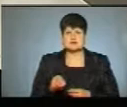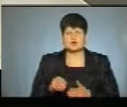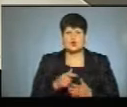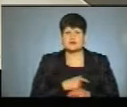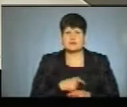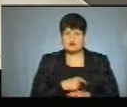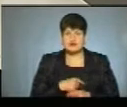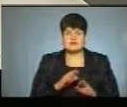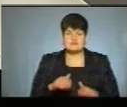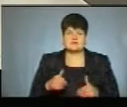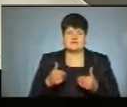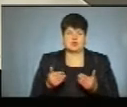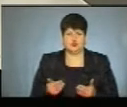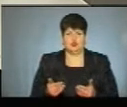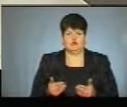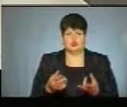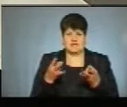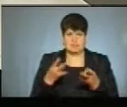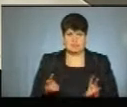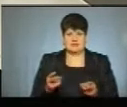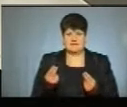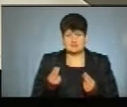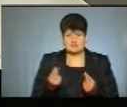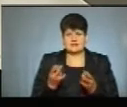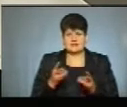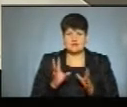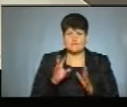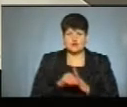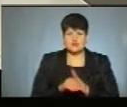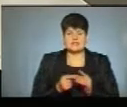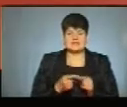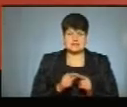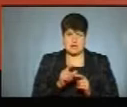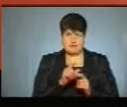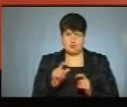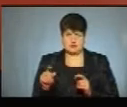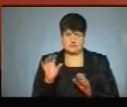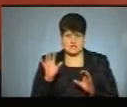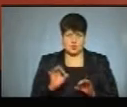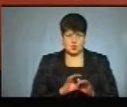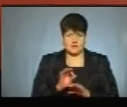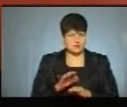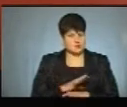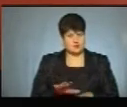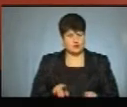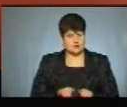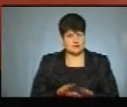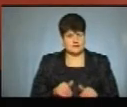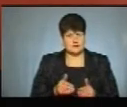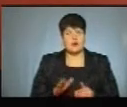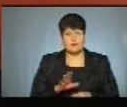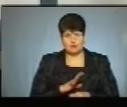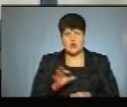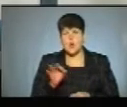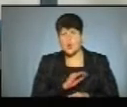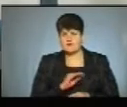це було, звернувся про те, що не потрібне фінансування, не включати цей пункт в законопроект? Чи не було такого звернення? Була офіційна